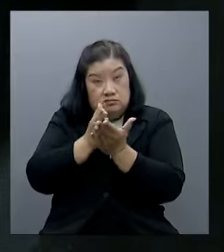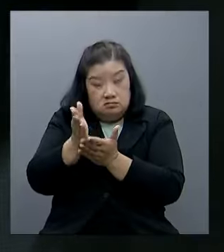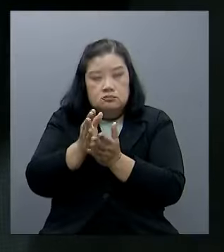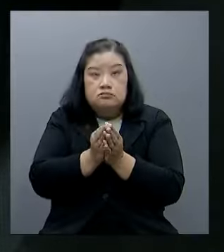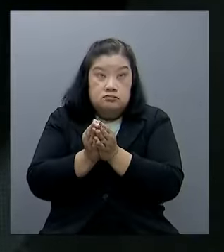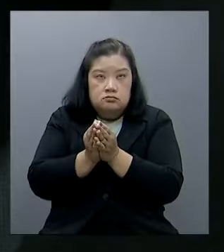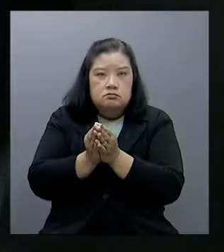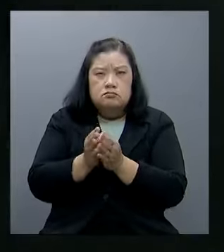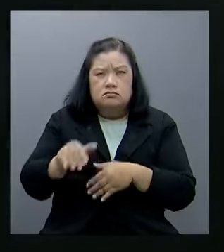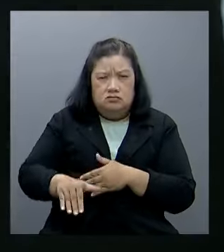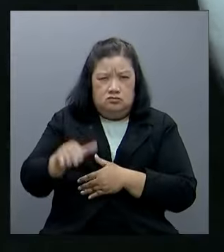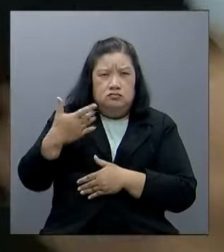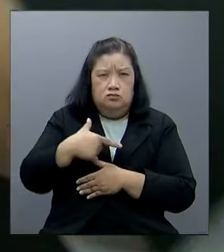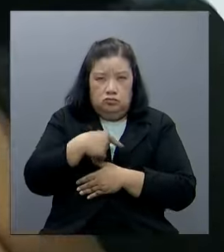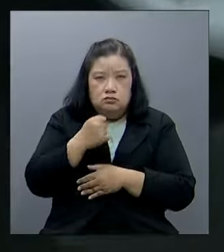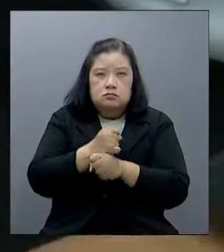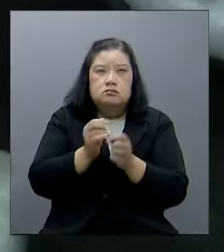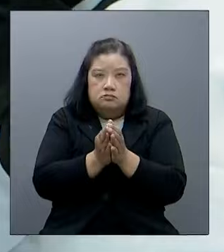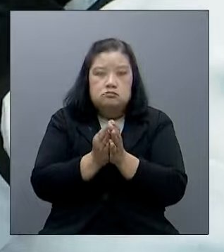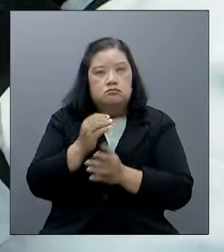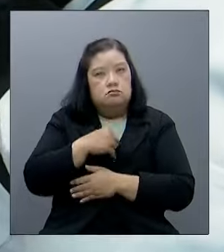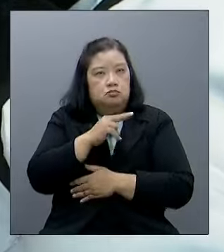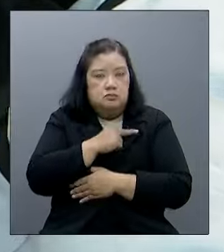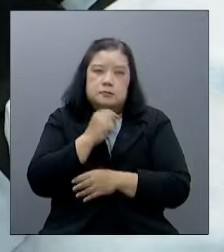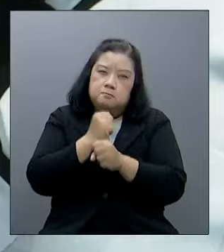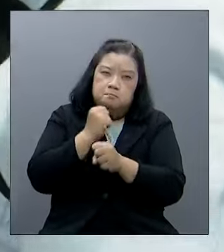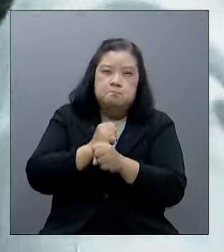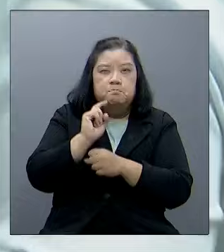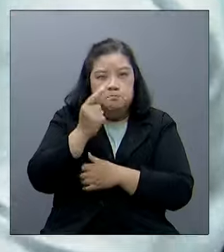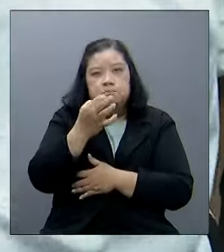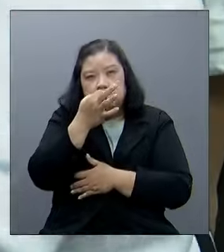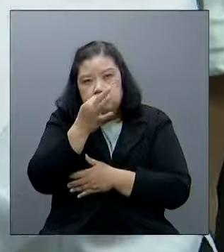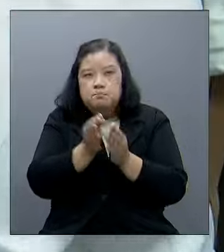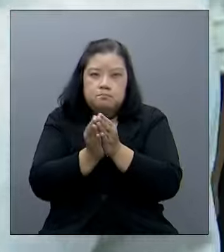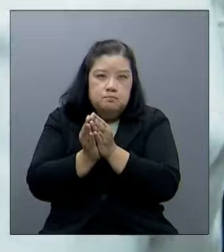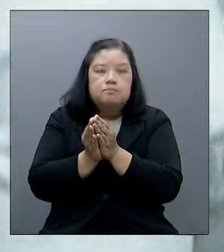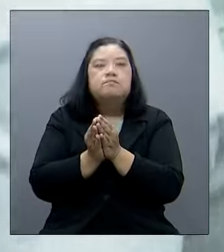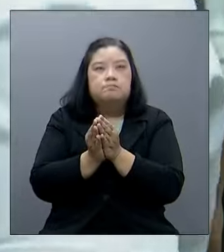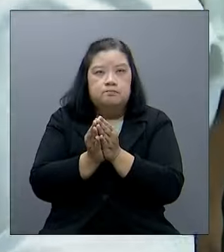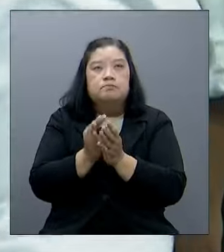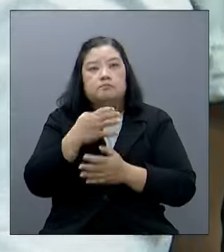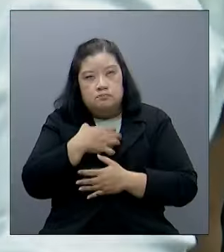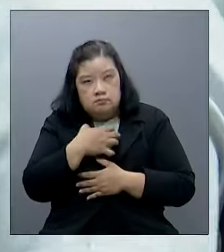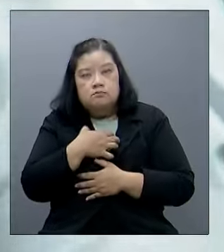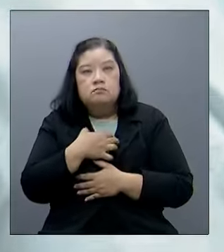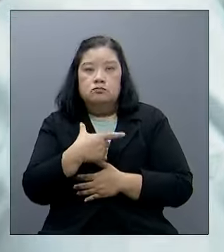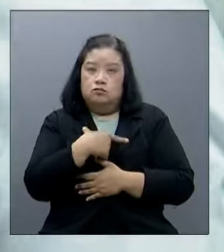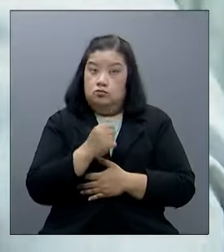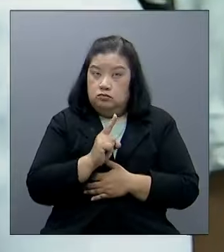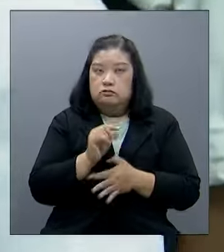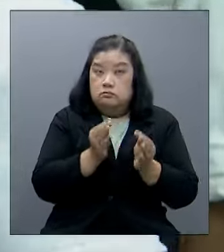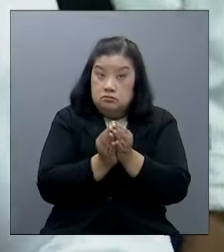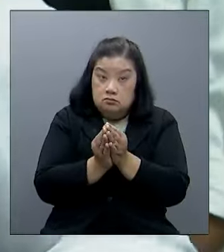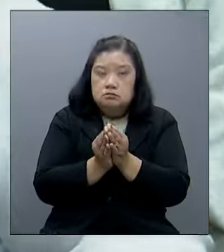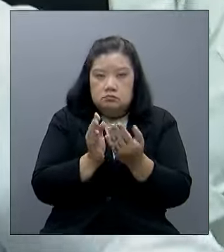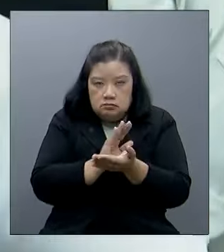ารตั้งแต่เด็กๆค่ะอยากพัฒนาความชอบตัวเองค่ะอยากนำไปต่อยอดในอนาคตด้วยค่ะอยากนำความชอบของตัวเองไปท